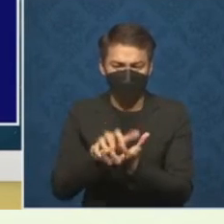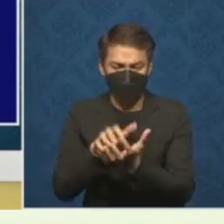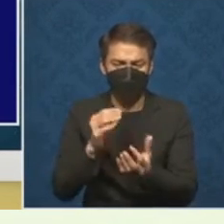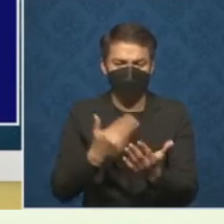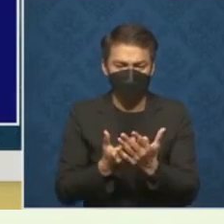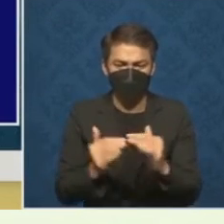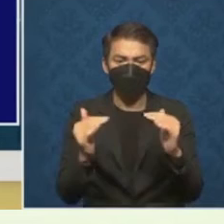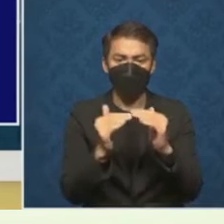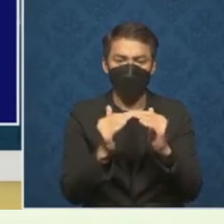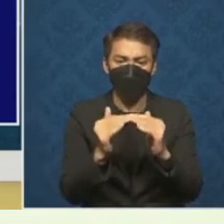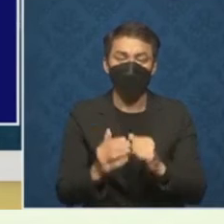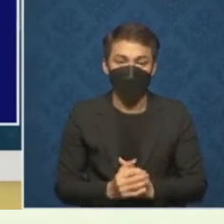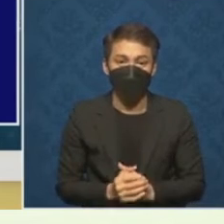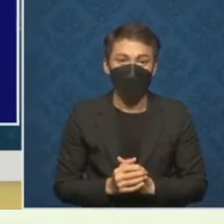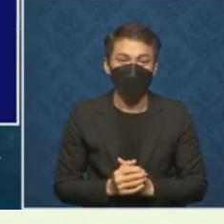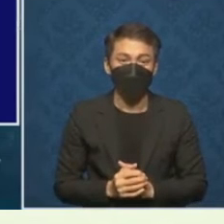ง 3,000 บาทนะครับ